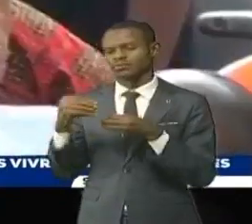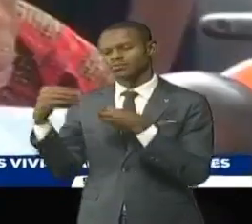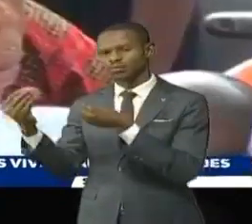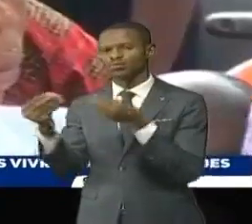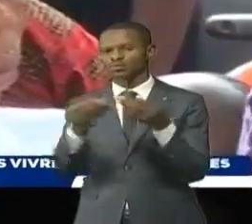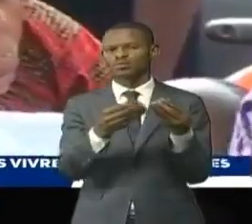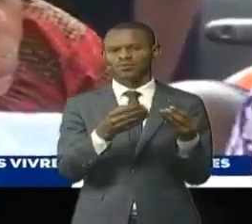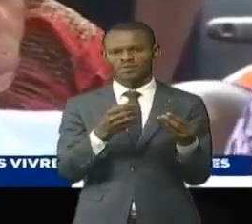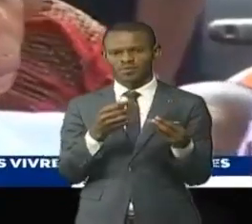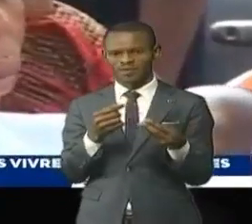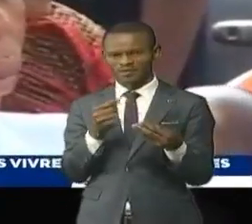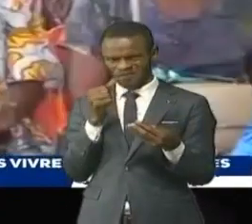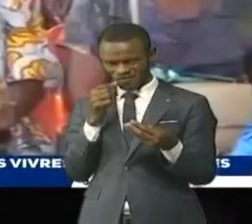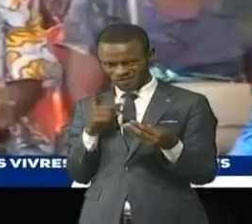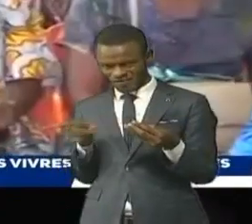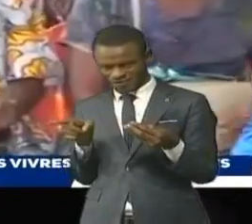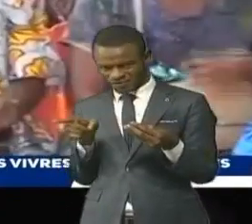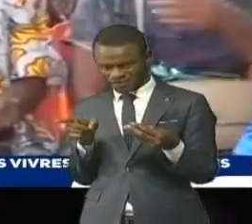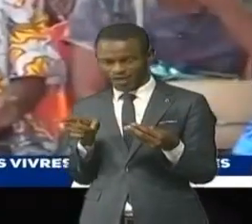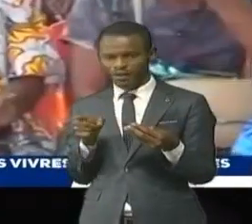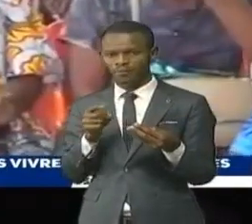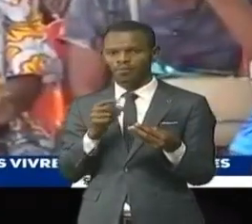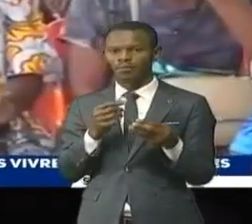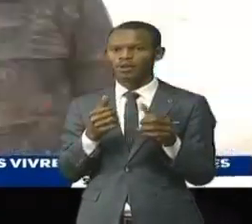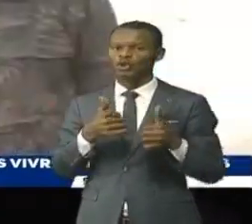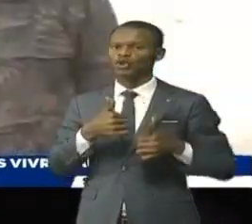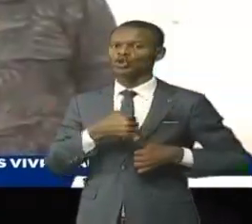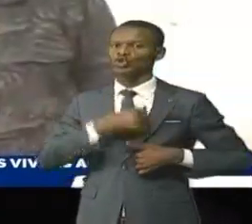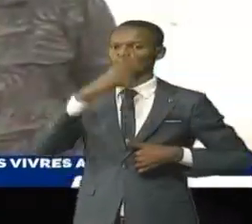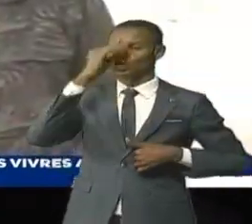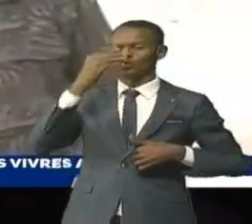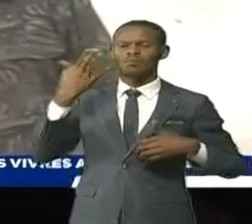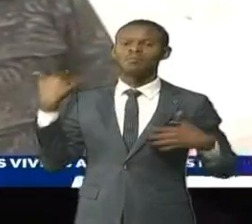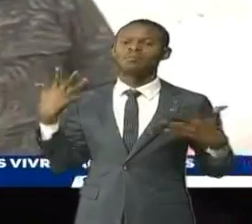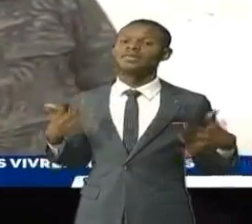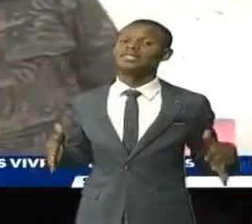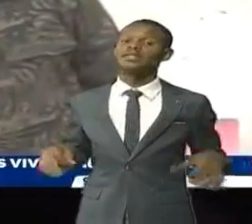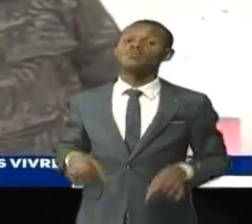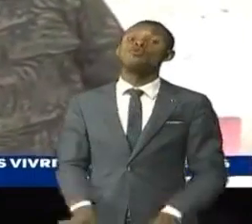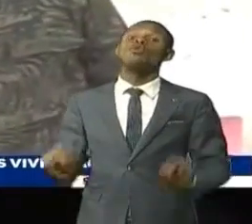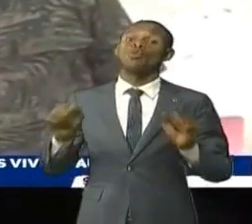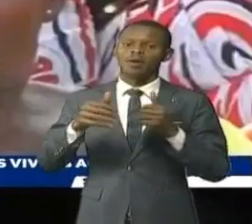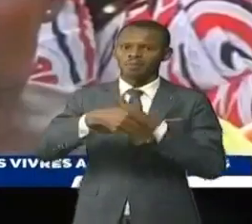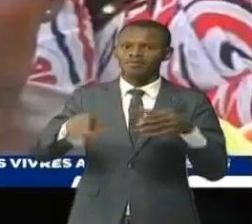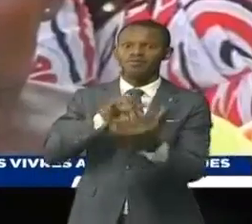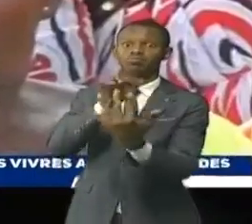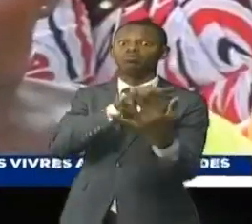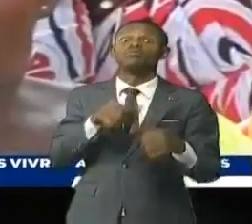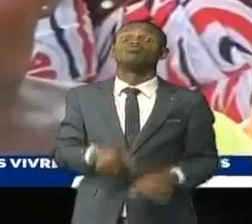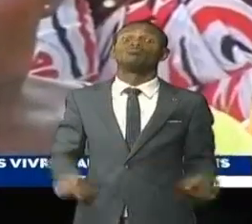militaires décédés au front, résidentes ici, au camp adjudant-chef Ali Yaou,